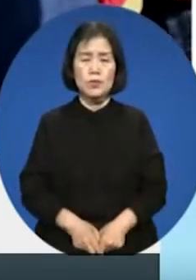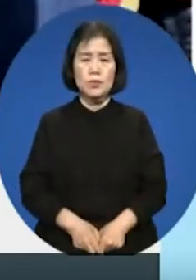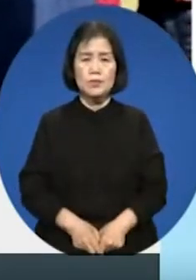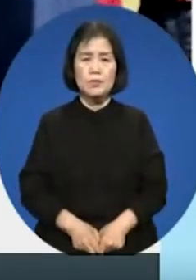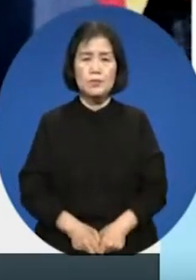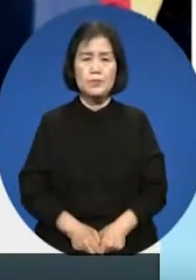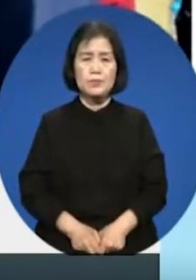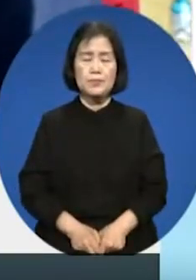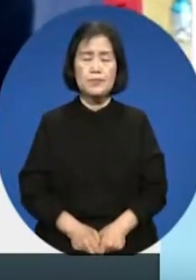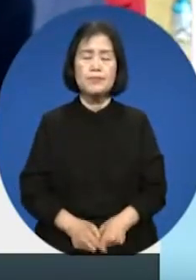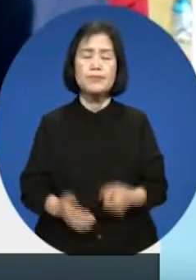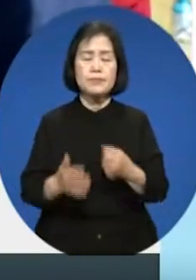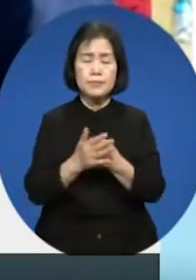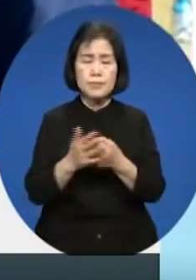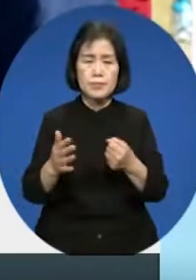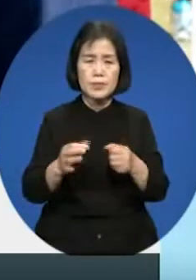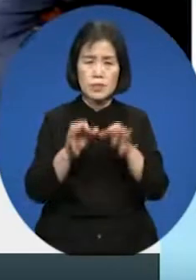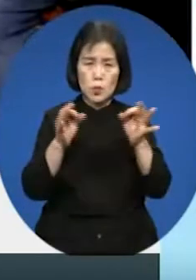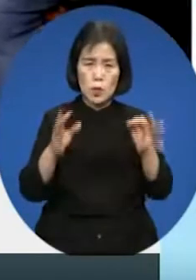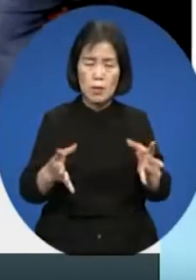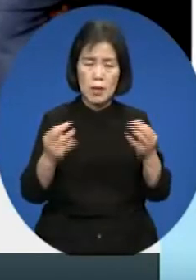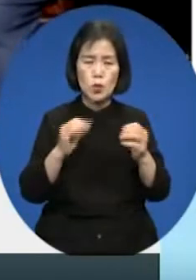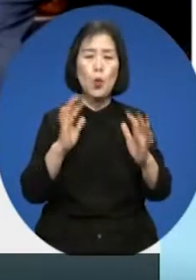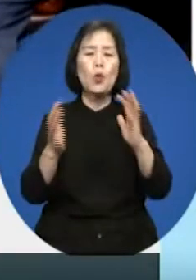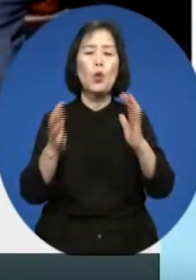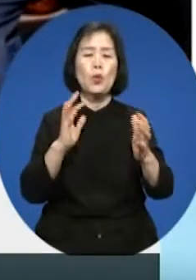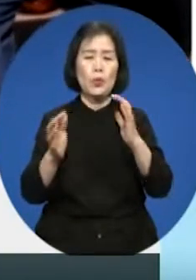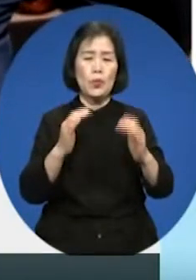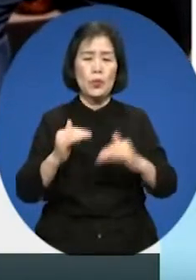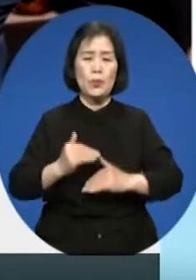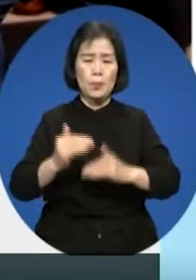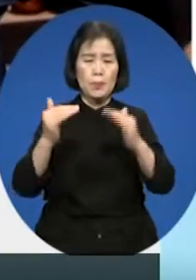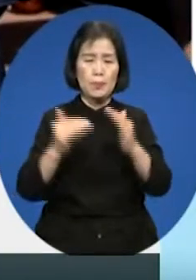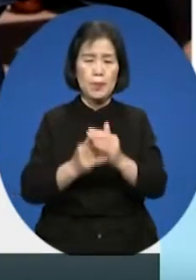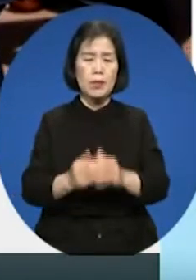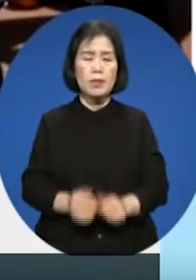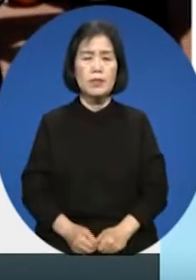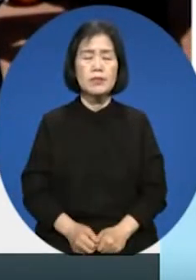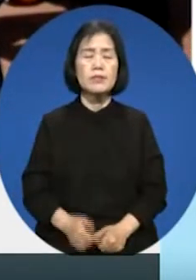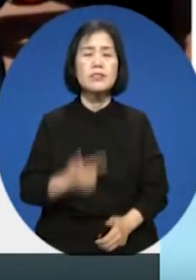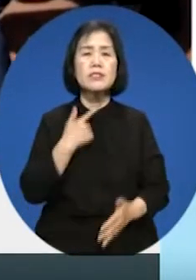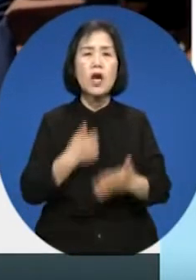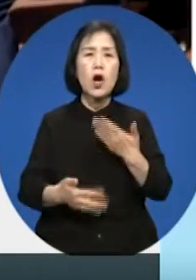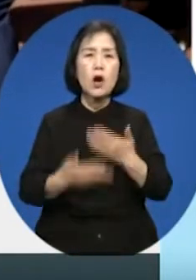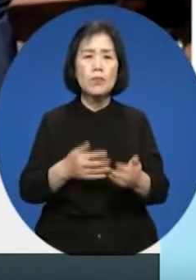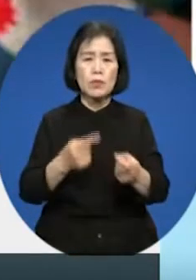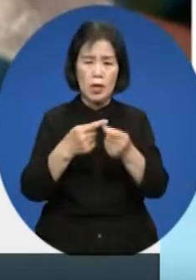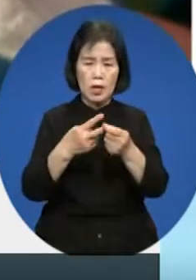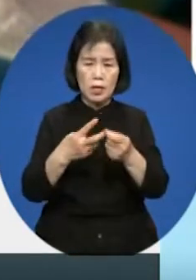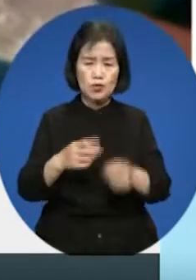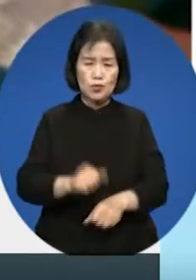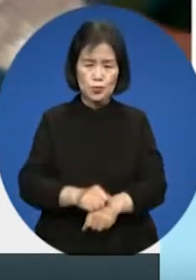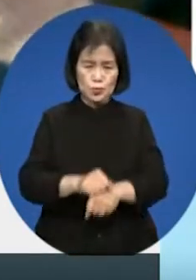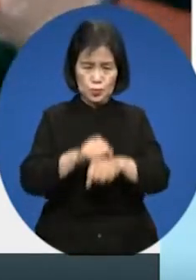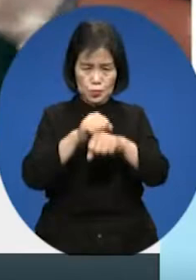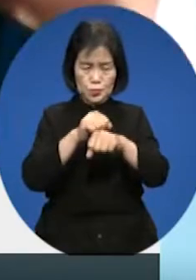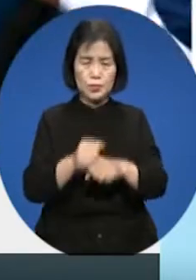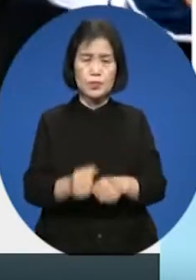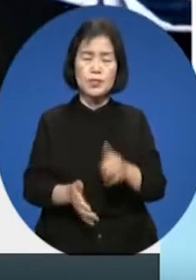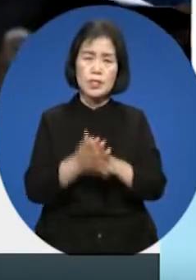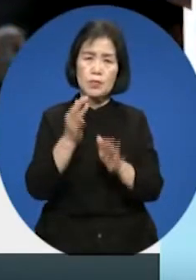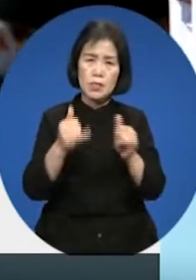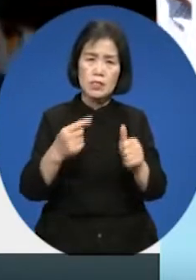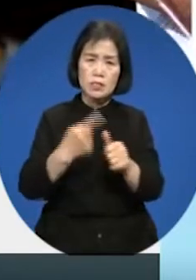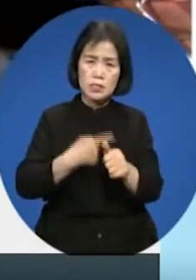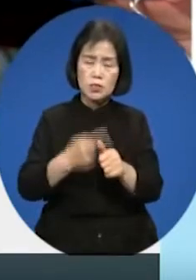행정이 필요한데요. 그래서 네. 그동안 많은 토론회를 진행해왔습니다. 그 경험들이 이제 하나씩 하나씩 축적이 돼서 시민들